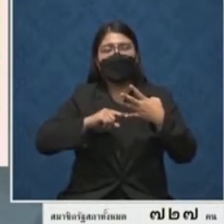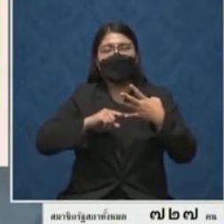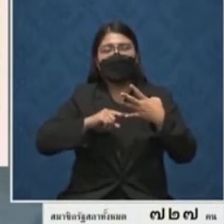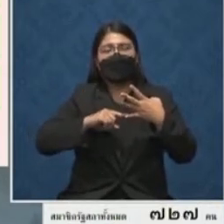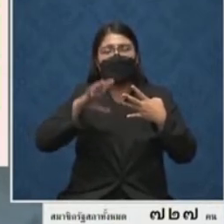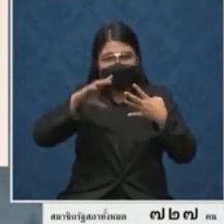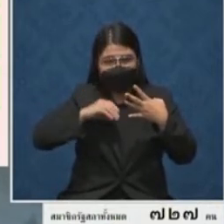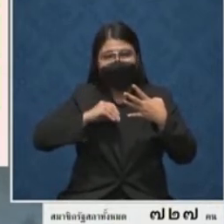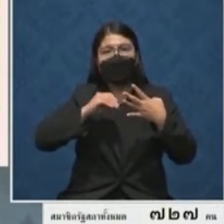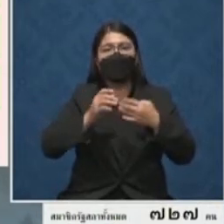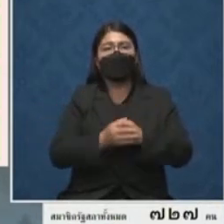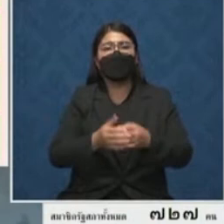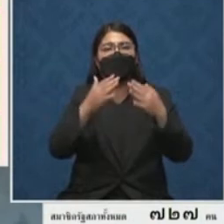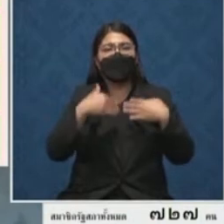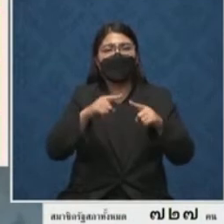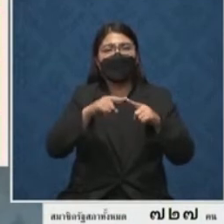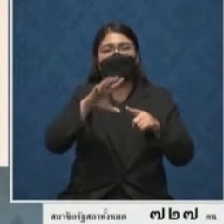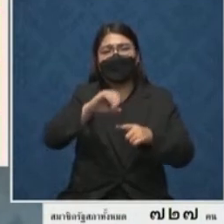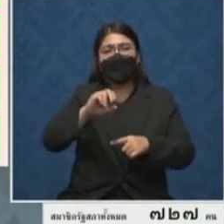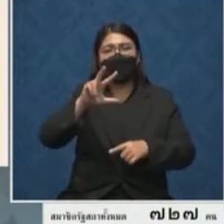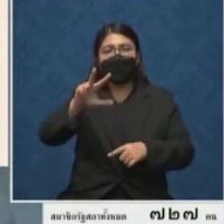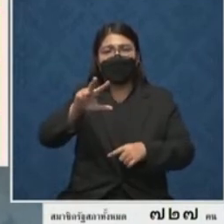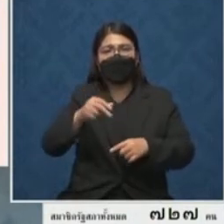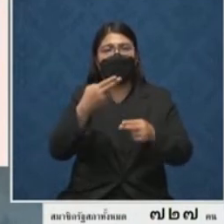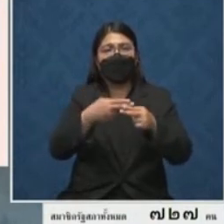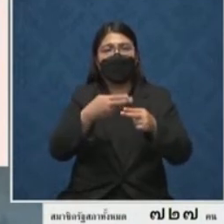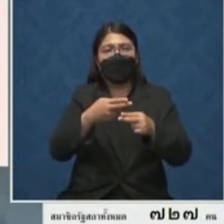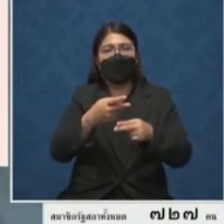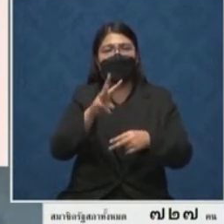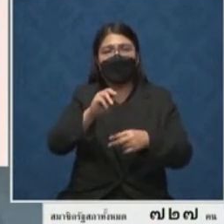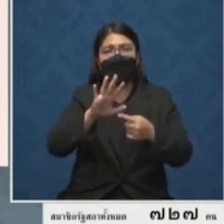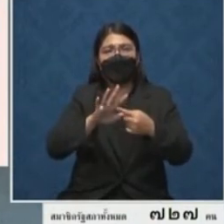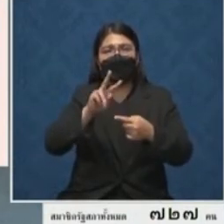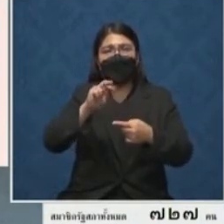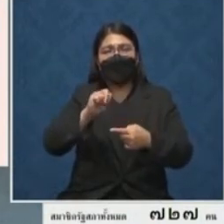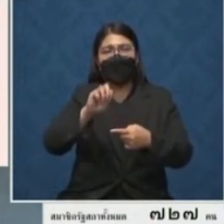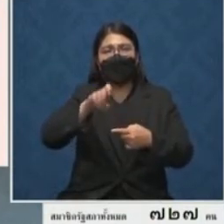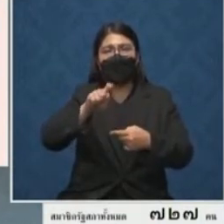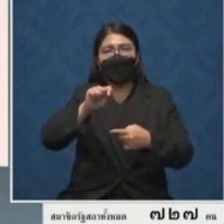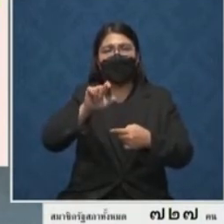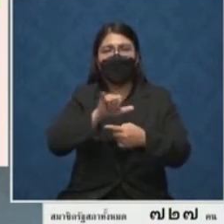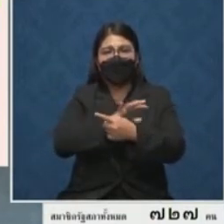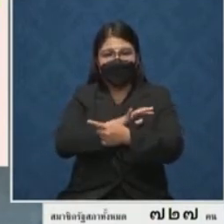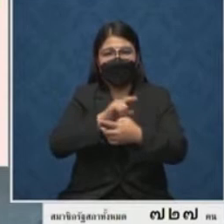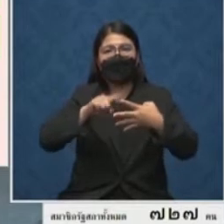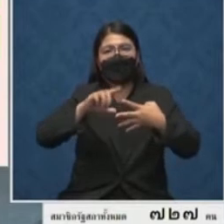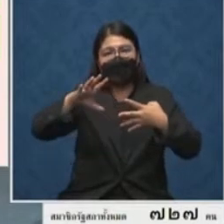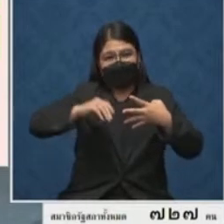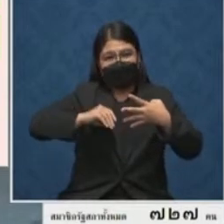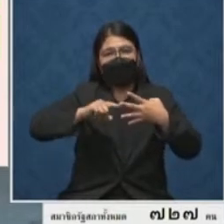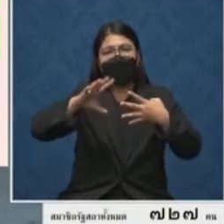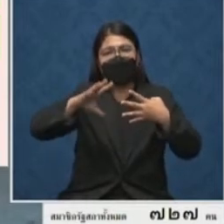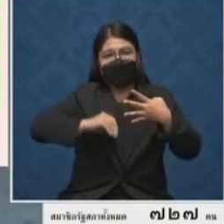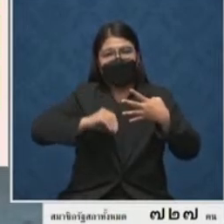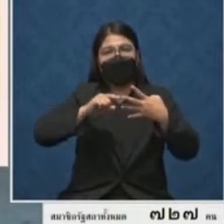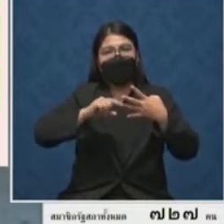รับหลักการครับ 53นายครูมานิตสังพุ่ม 1รับหลักการ2รับหลักการ3รับหลัก